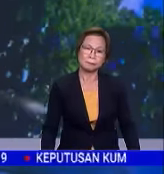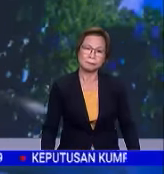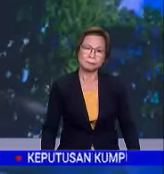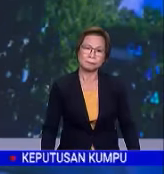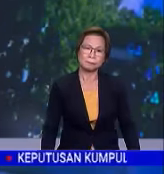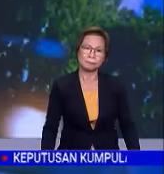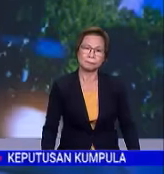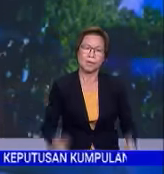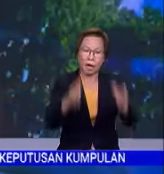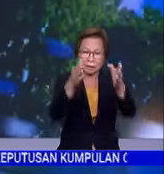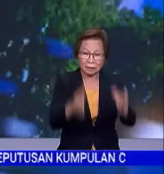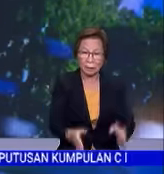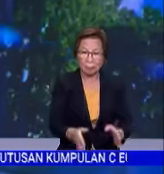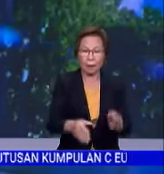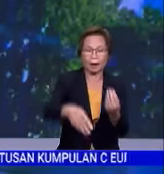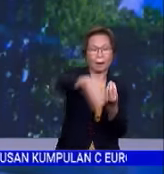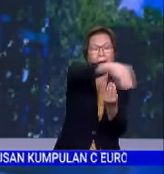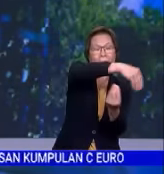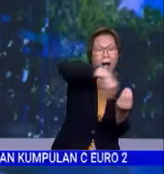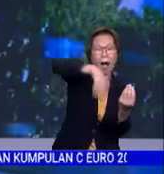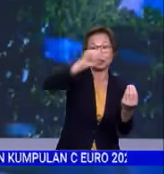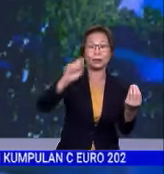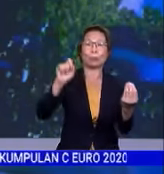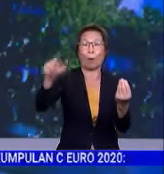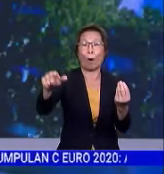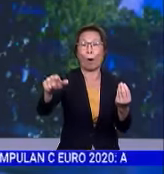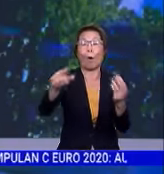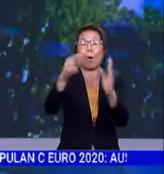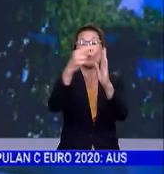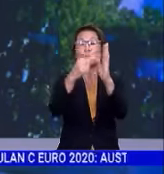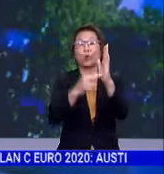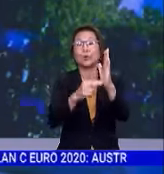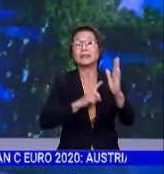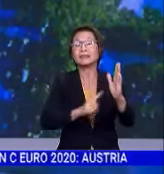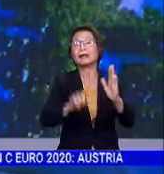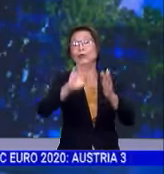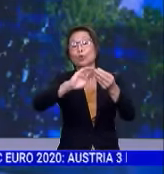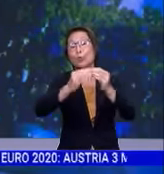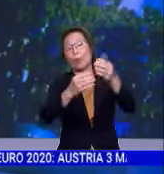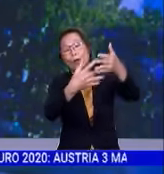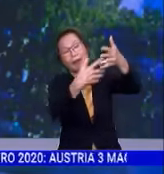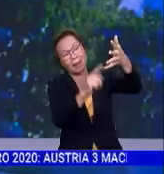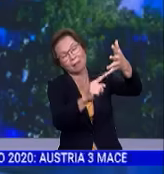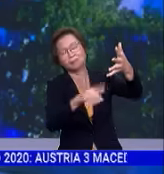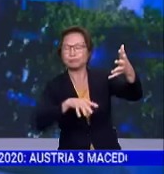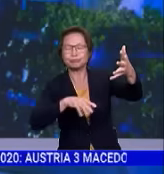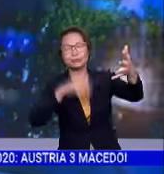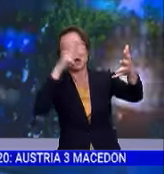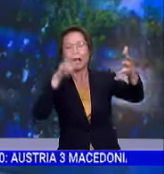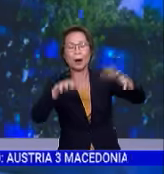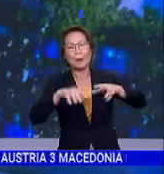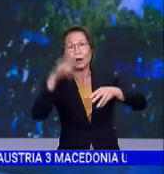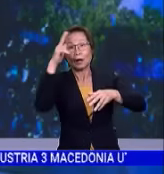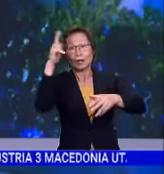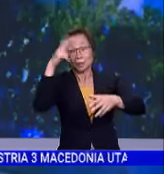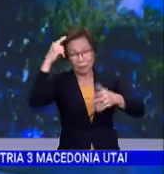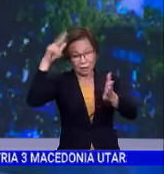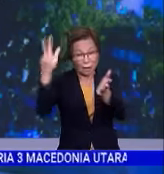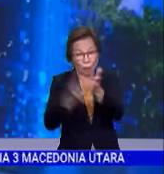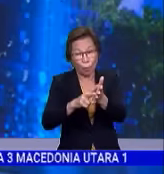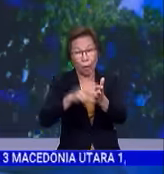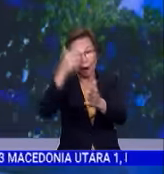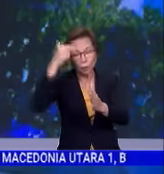Jemaah haji yang terpilih untuk menunaikan rukun Islam kelima pada tahun ini akur dengan keputusan Kerajaan Arab Saudi